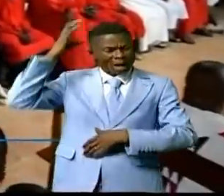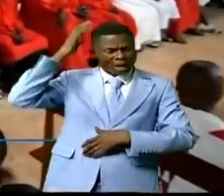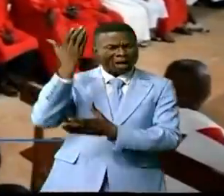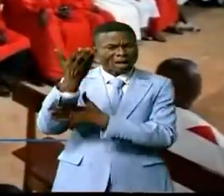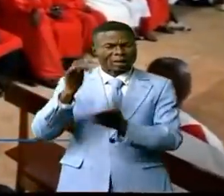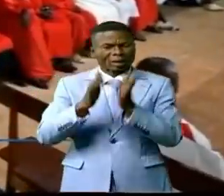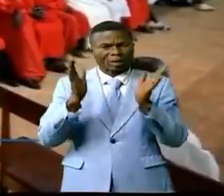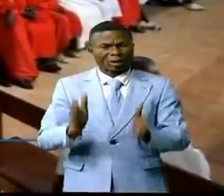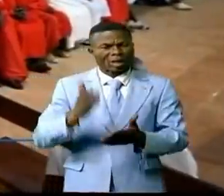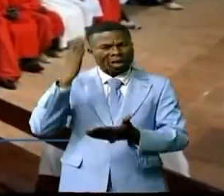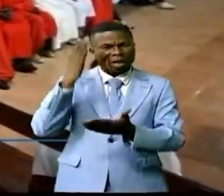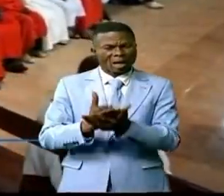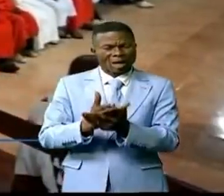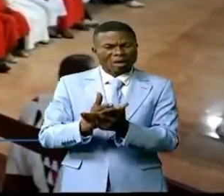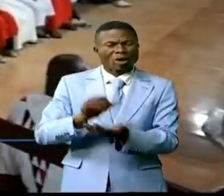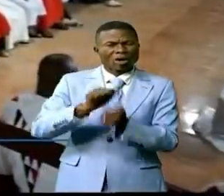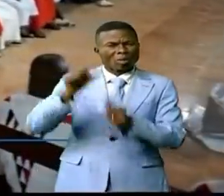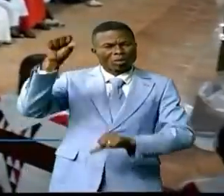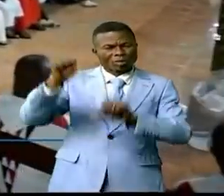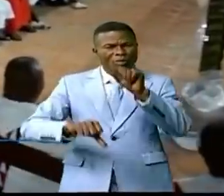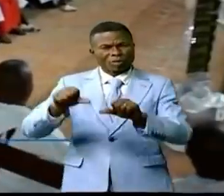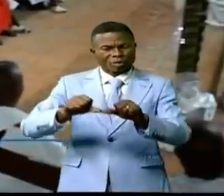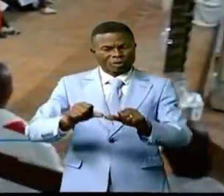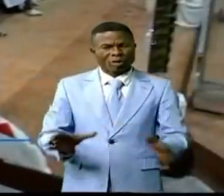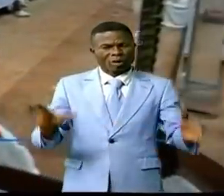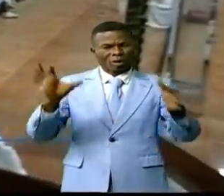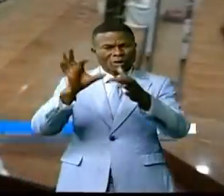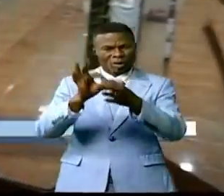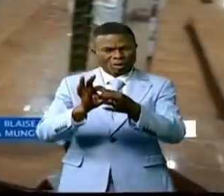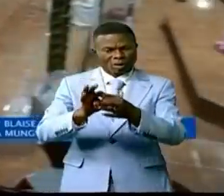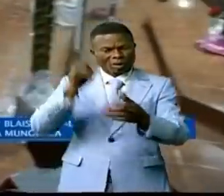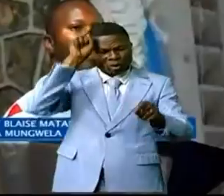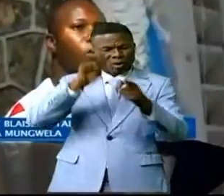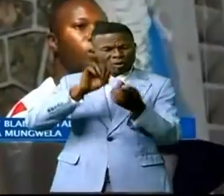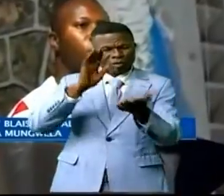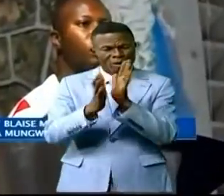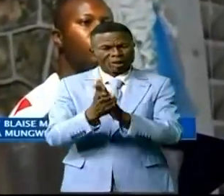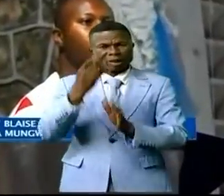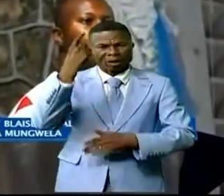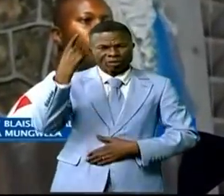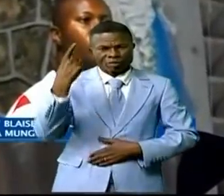paroisse à bannir les antivaleurs et à se réconcilier entre frères et sœurs.